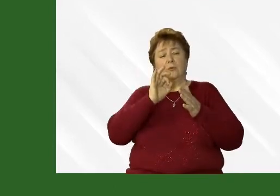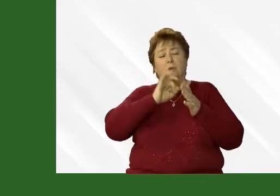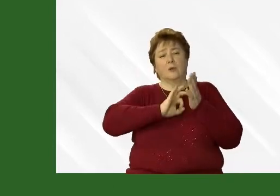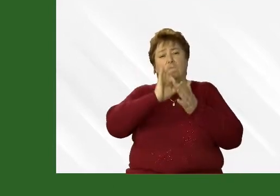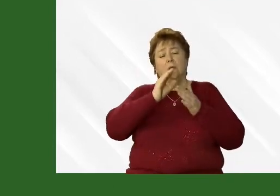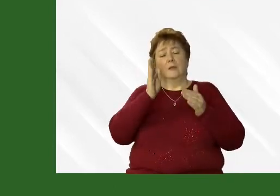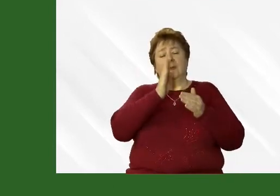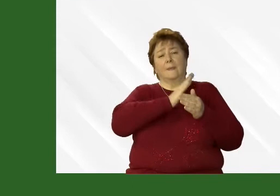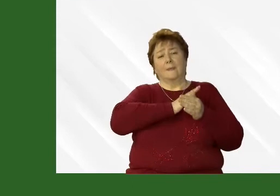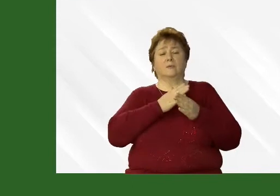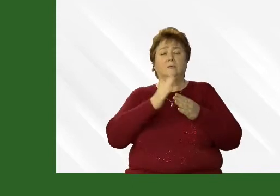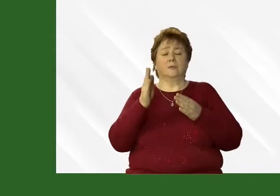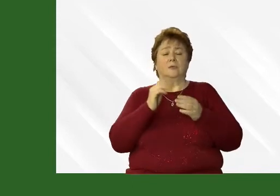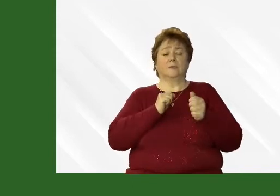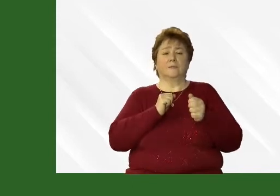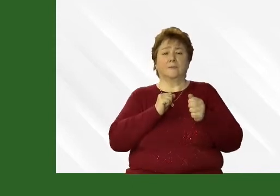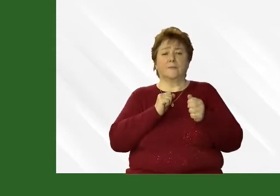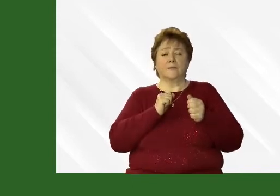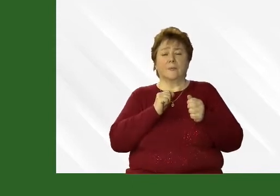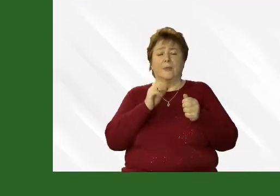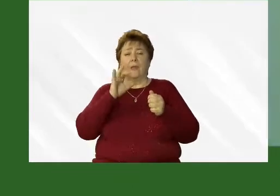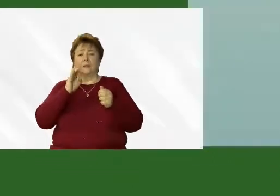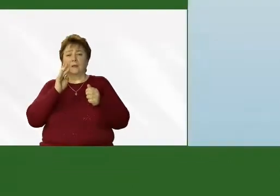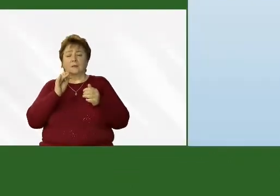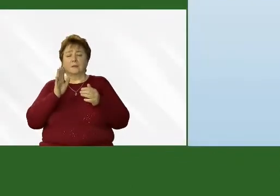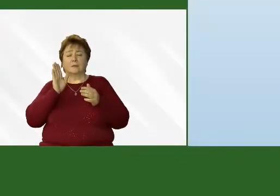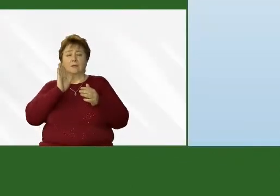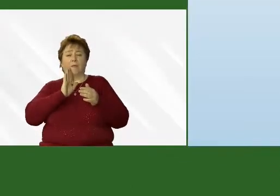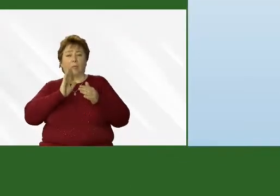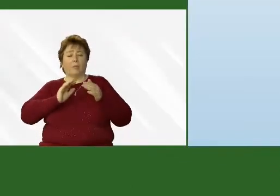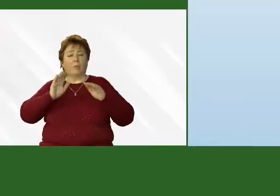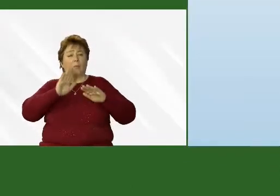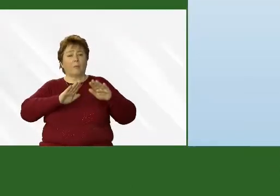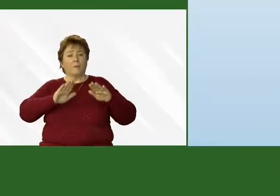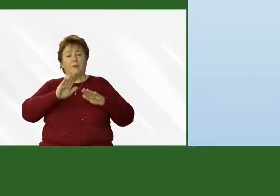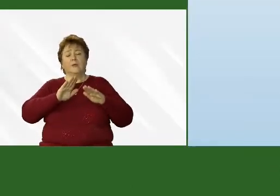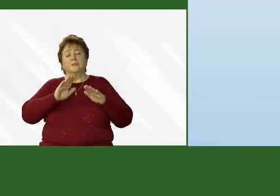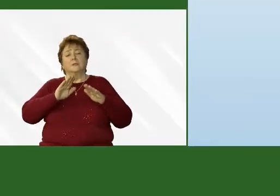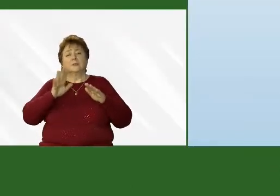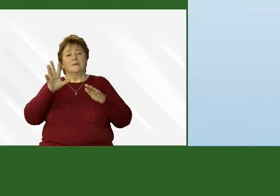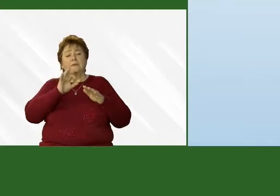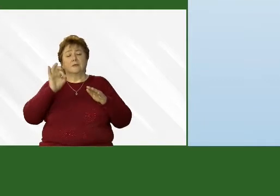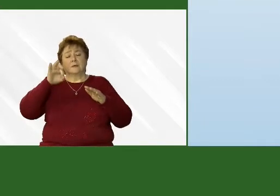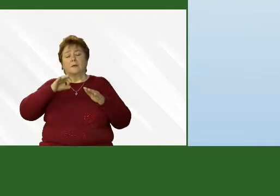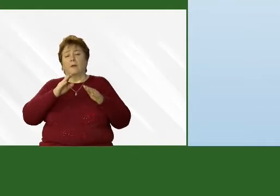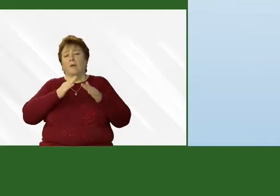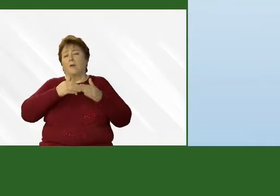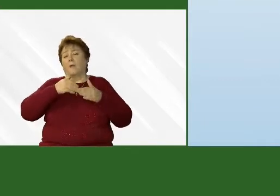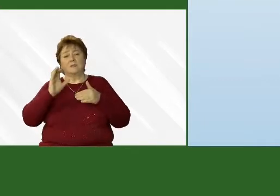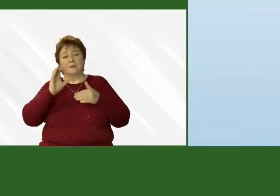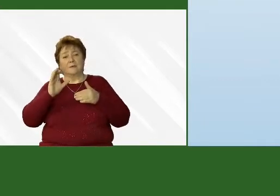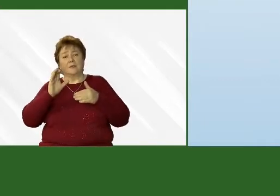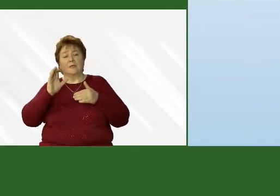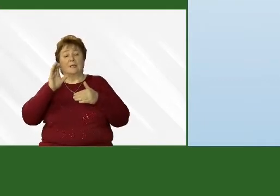и западную части. Антарктида омывается водами всех океанов, кроме Северного